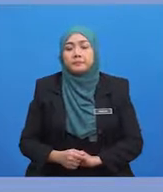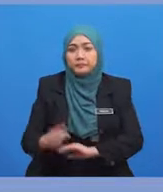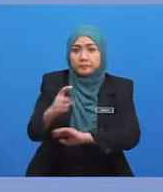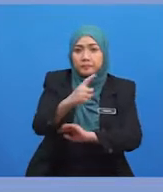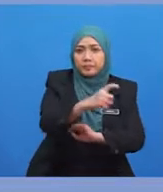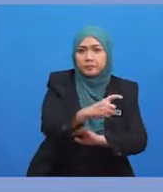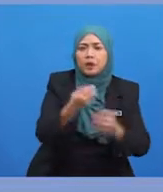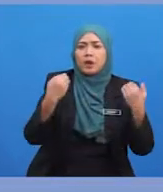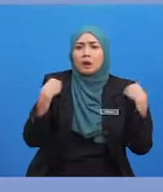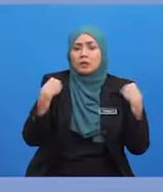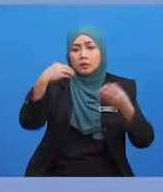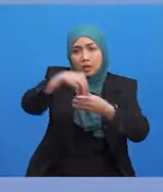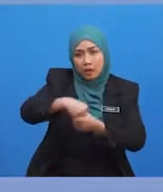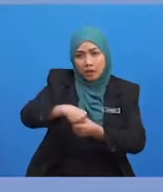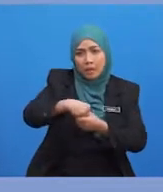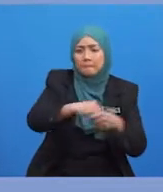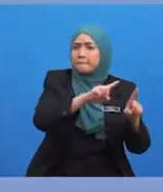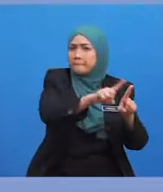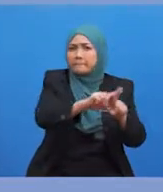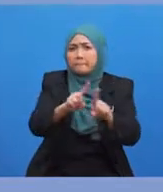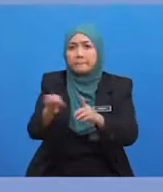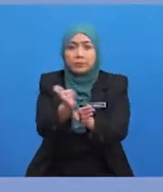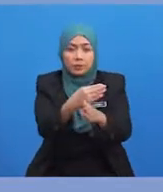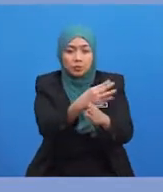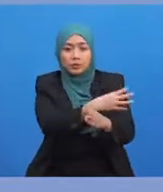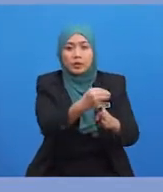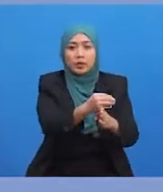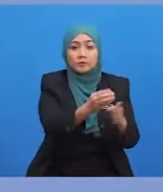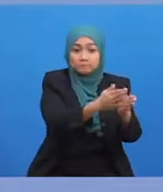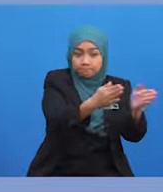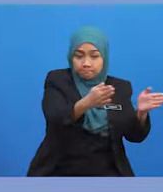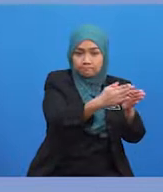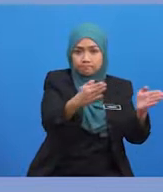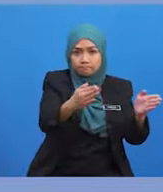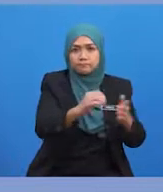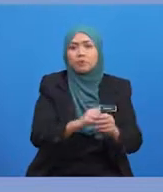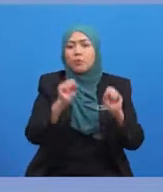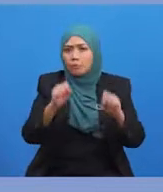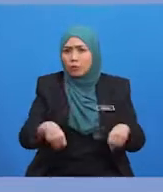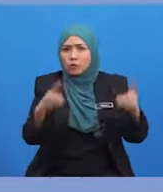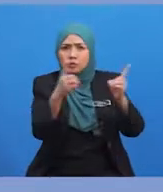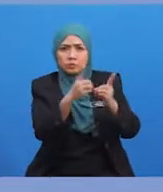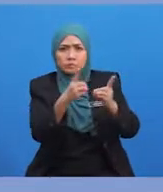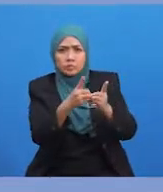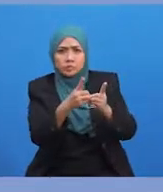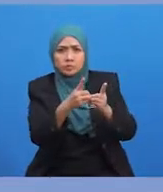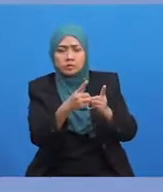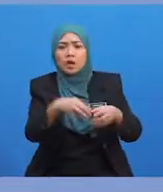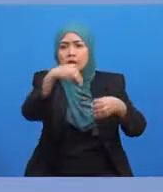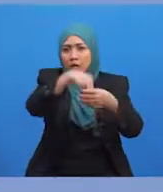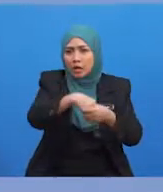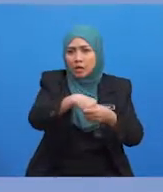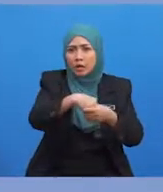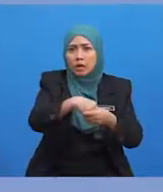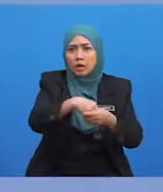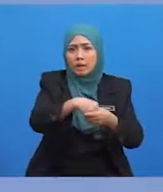tanah, air, pada makanan dan setiap tubuh badan, sama ada hidupan yang masih hidup atau